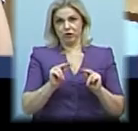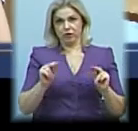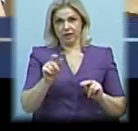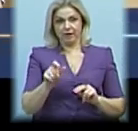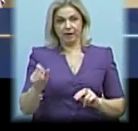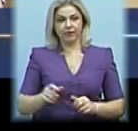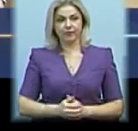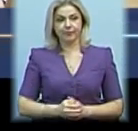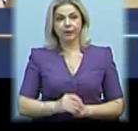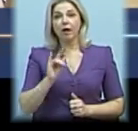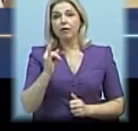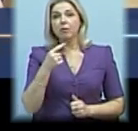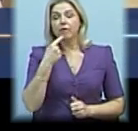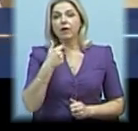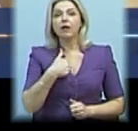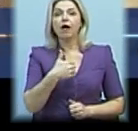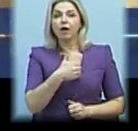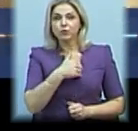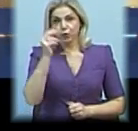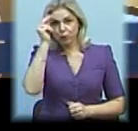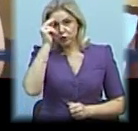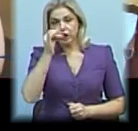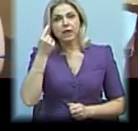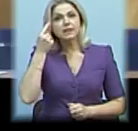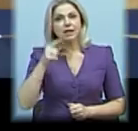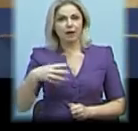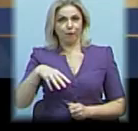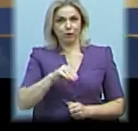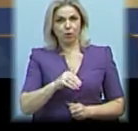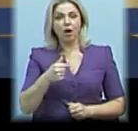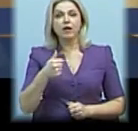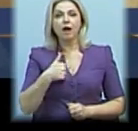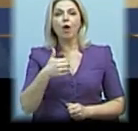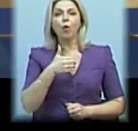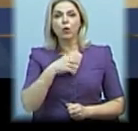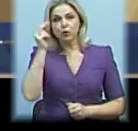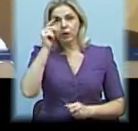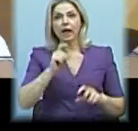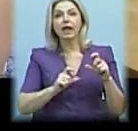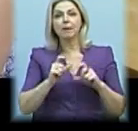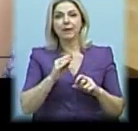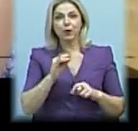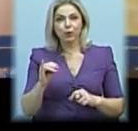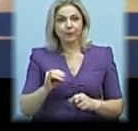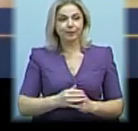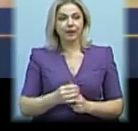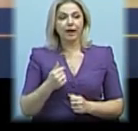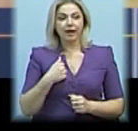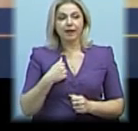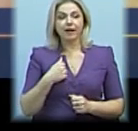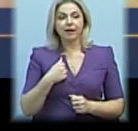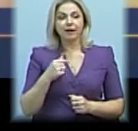Я хочу вчитися і знати що. Я хочу вчати хімію. Тут теж